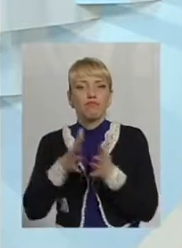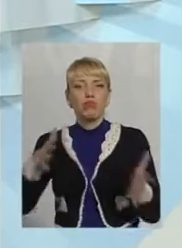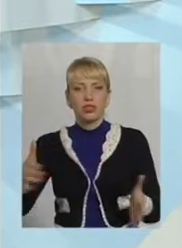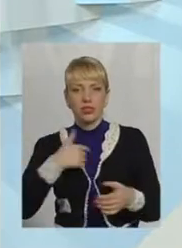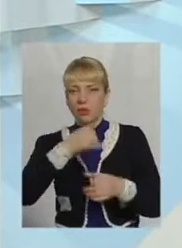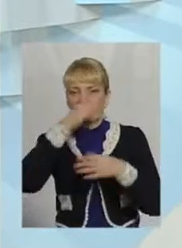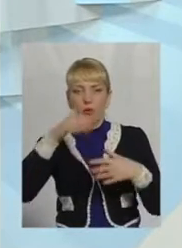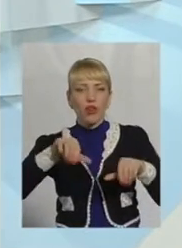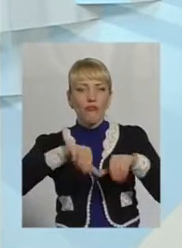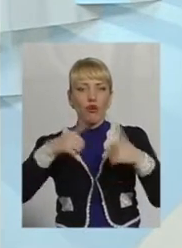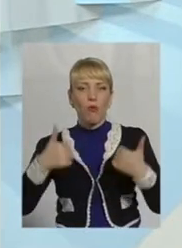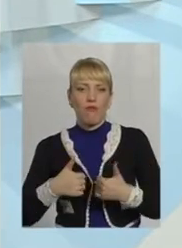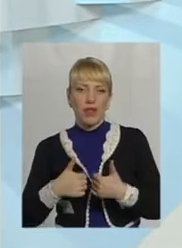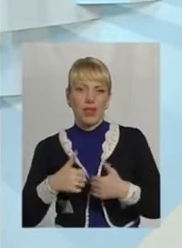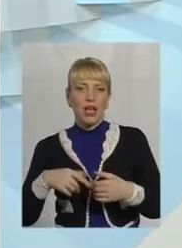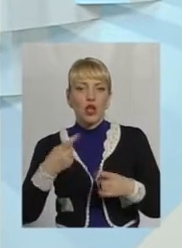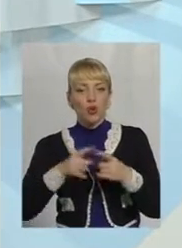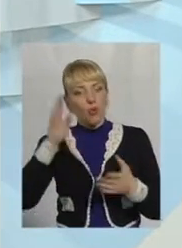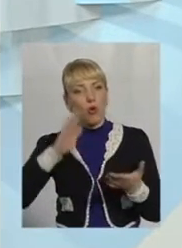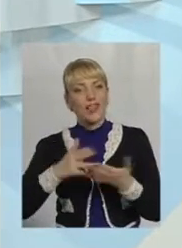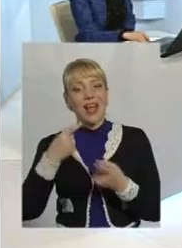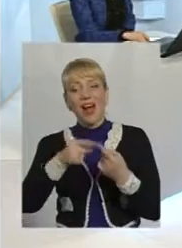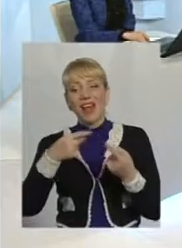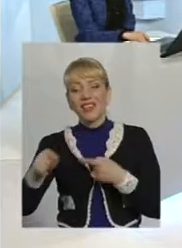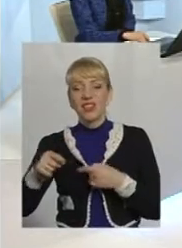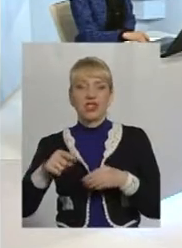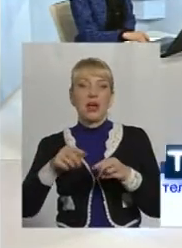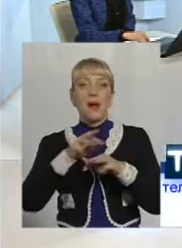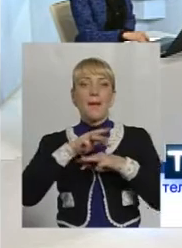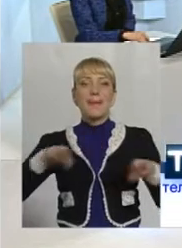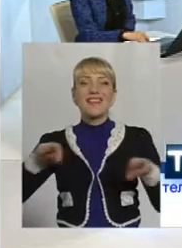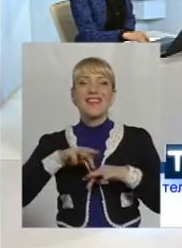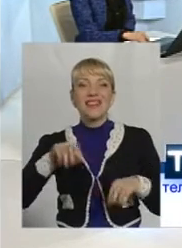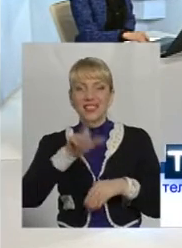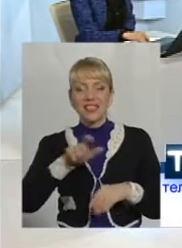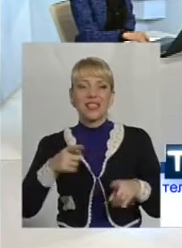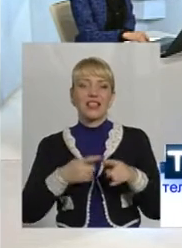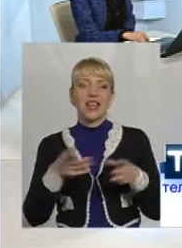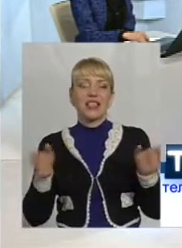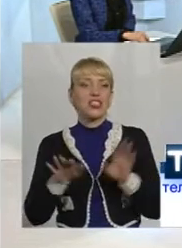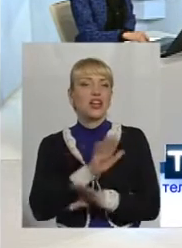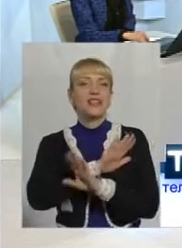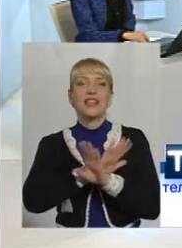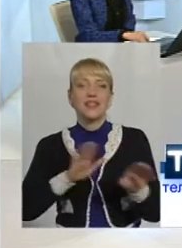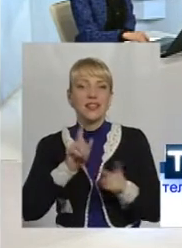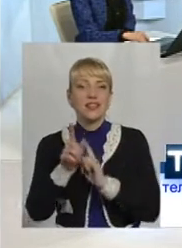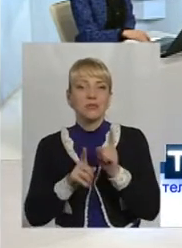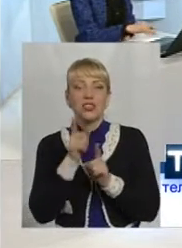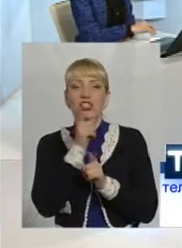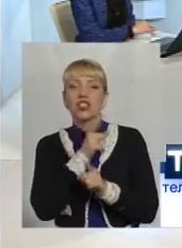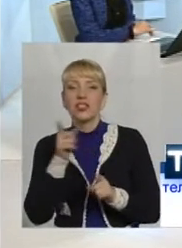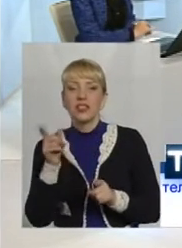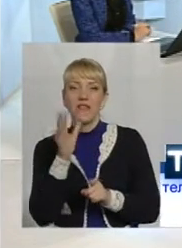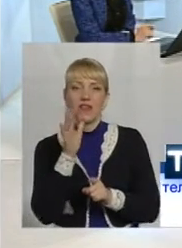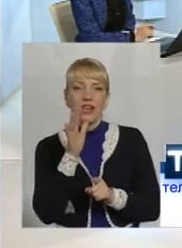формувати саме урядову політику. Усі інші міністри залишалися практично незмінними все із часів Радянського Союзу,